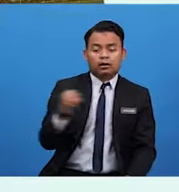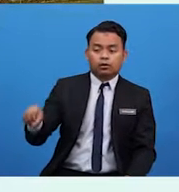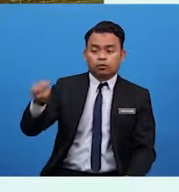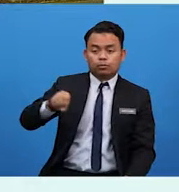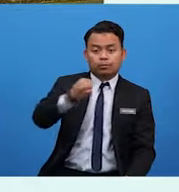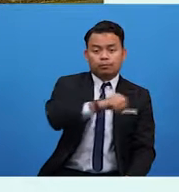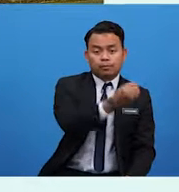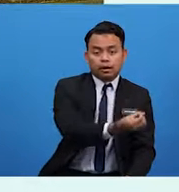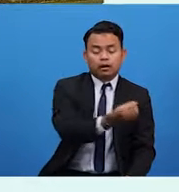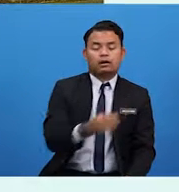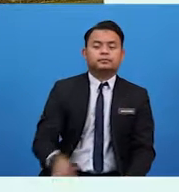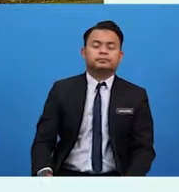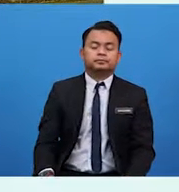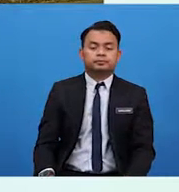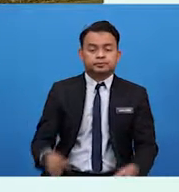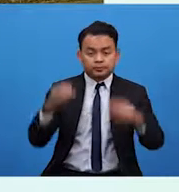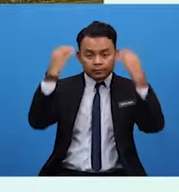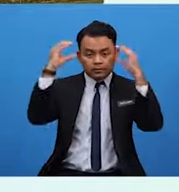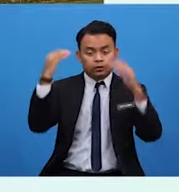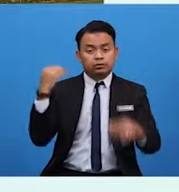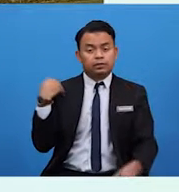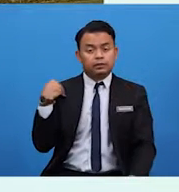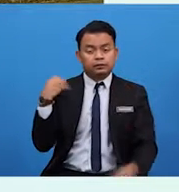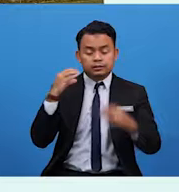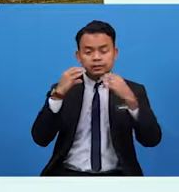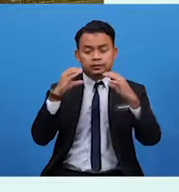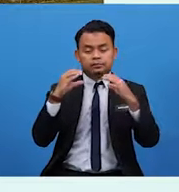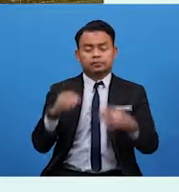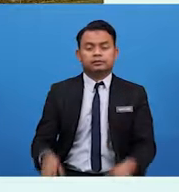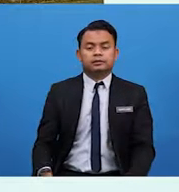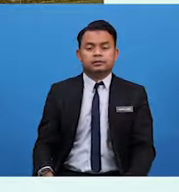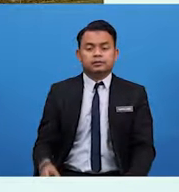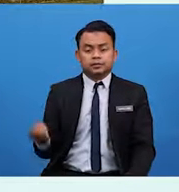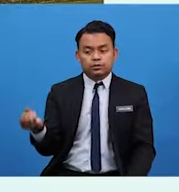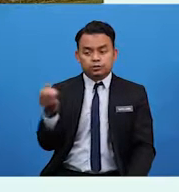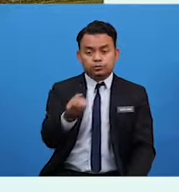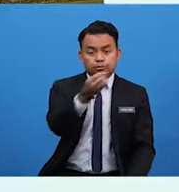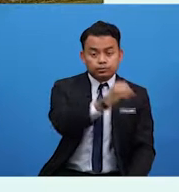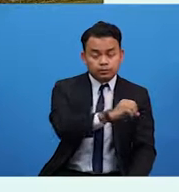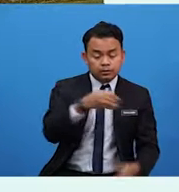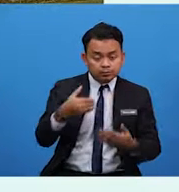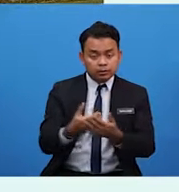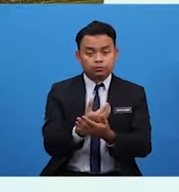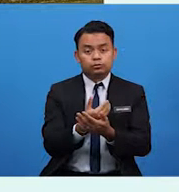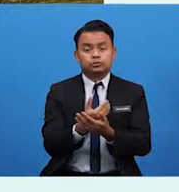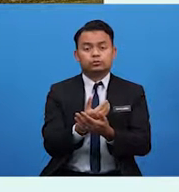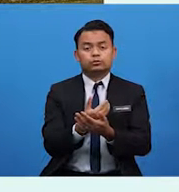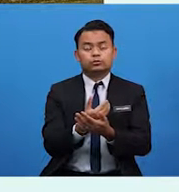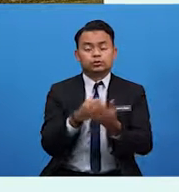Cikgu ada menyatakan tadi, sumber terbaru dalam menghasilkan tenaga elektrik adalah ombak.